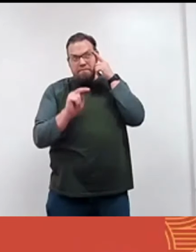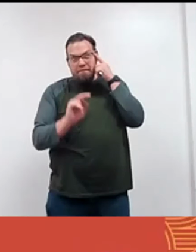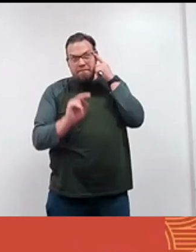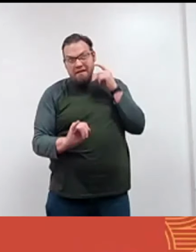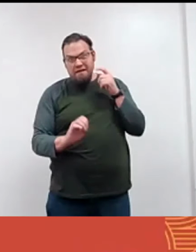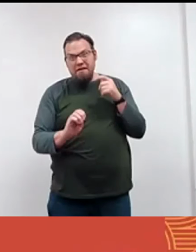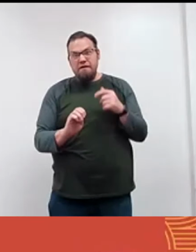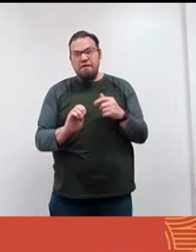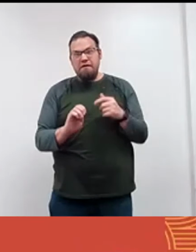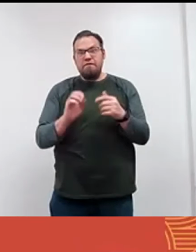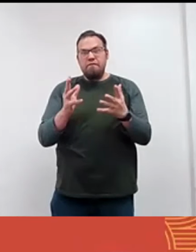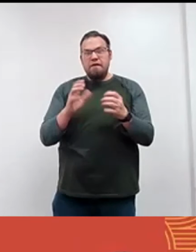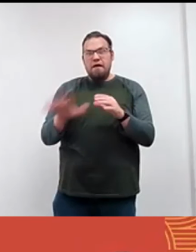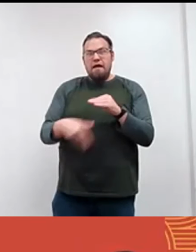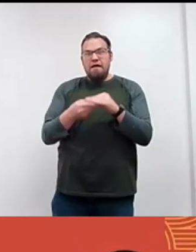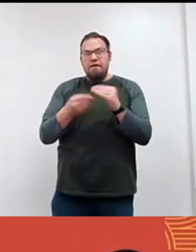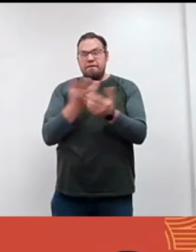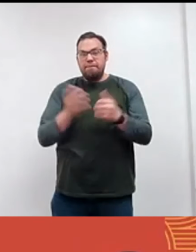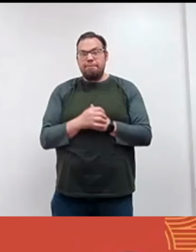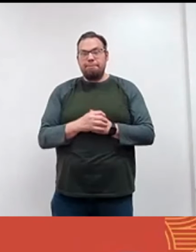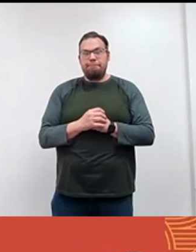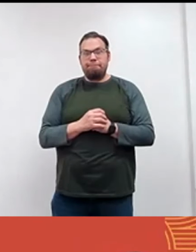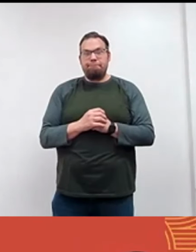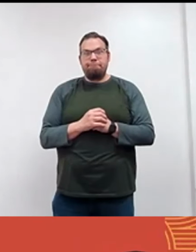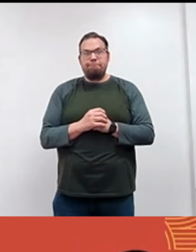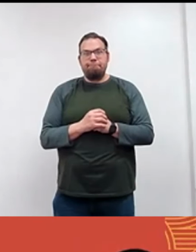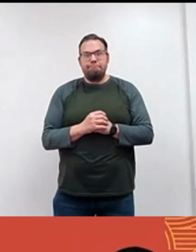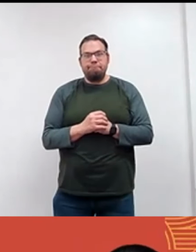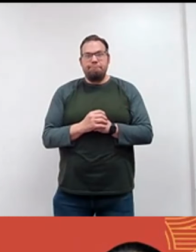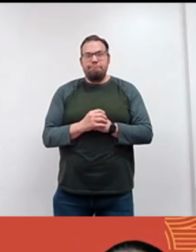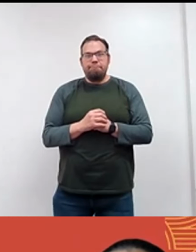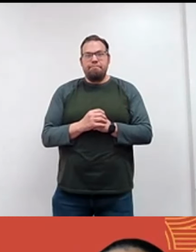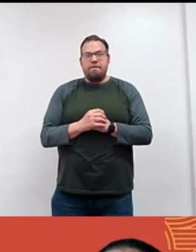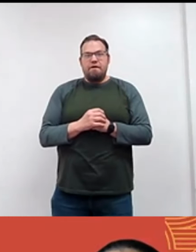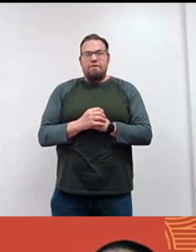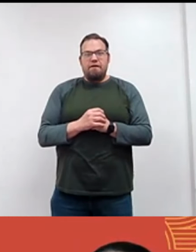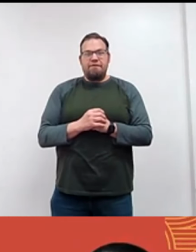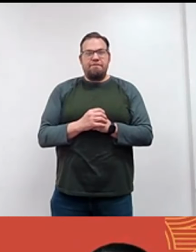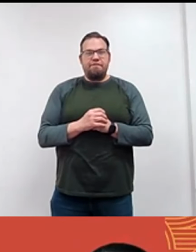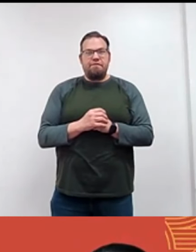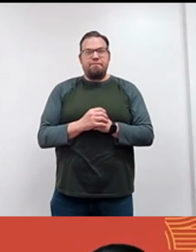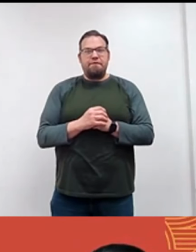الآن قبل الانطلاق إلى شيء آخر أود أن أرسلها إلى